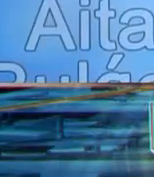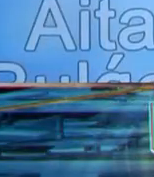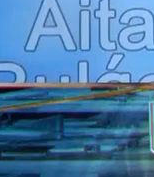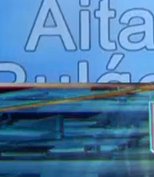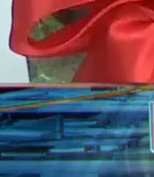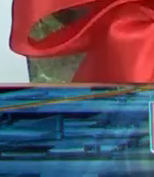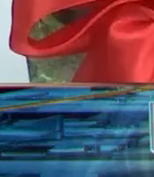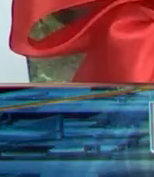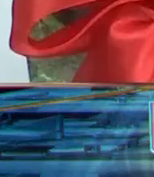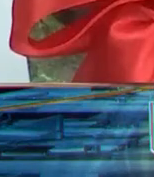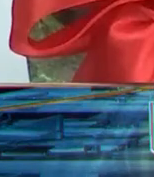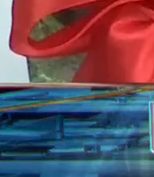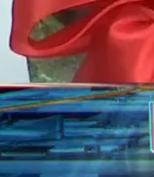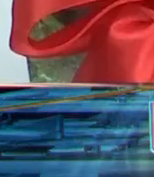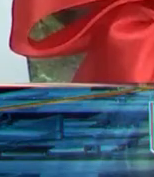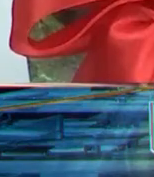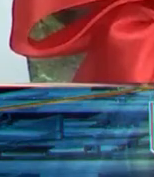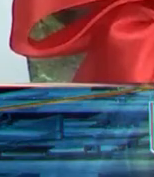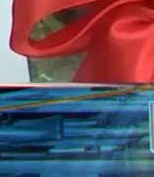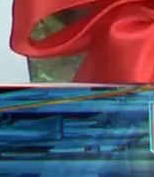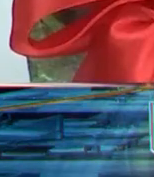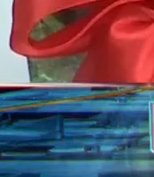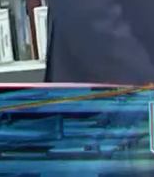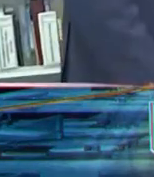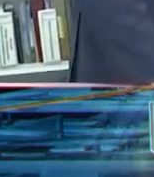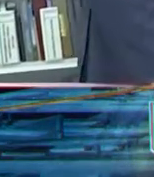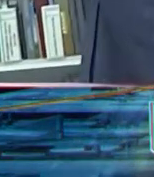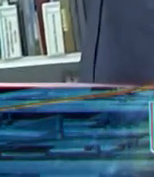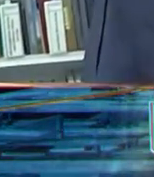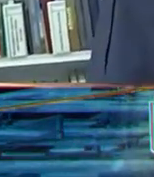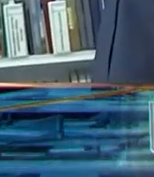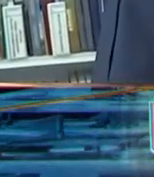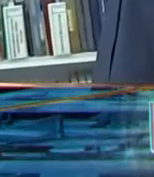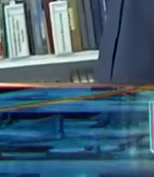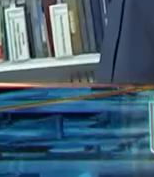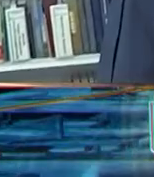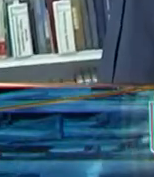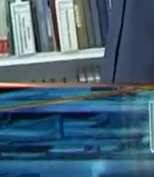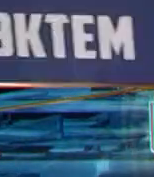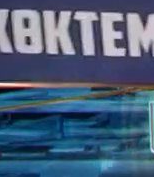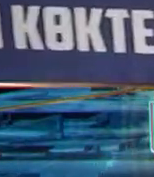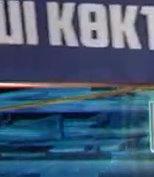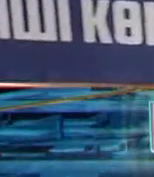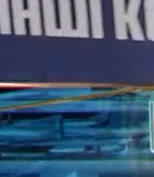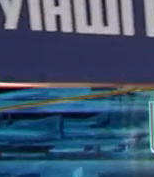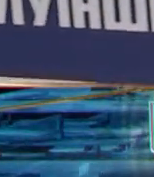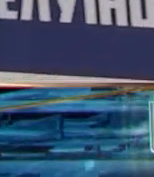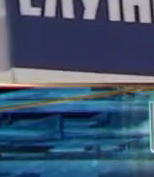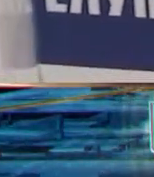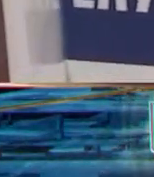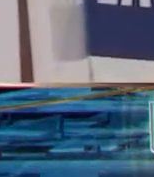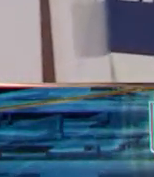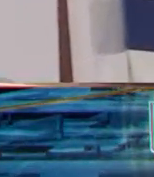Ер жасы елімен асқаралы 60-қа толды. Жетісулық өнер майталмандары Төлеужан Ғұмар мен Айтақын Бұлғақовтардың